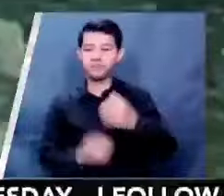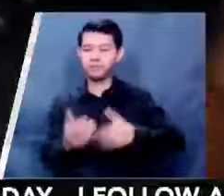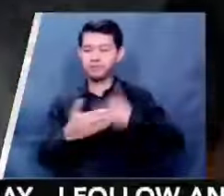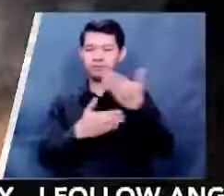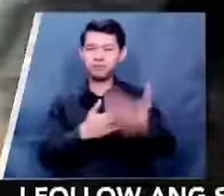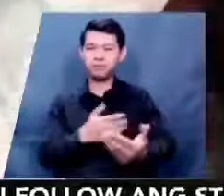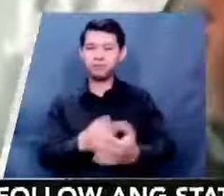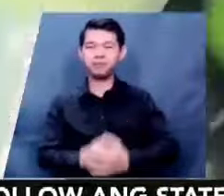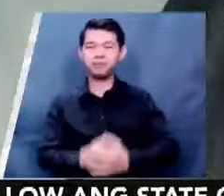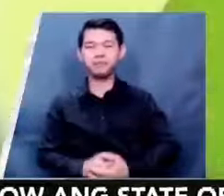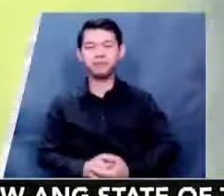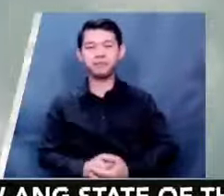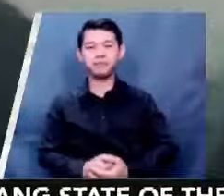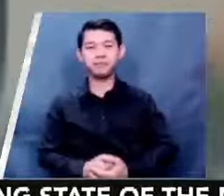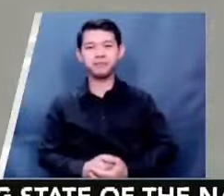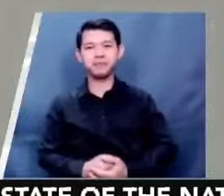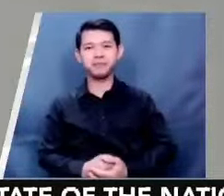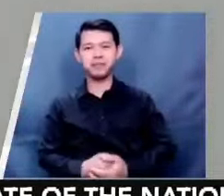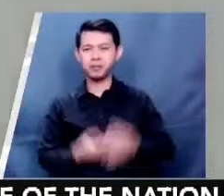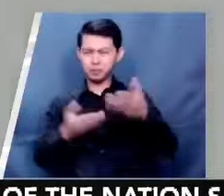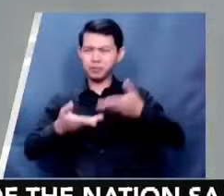Hala, sige, Talon!